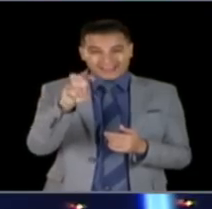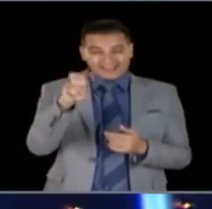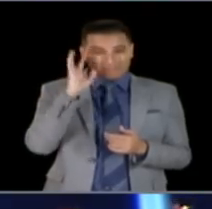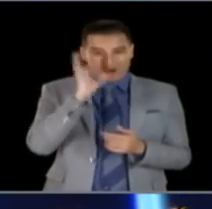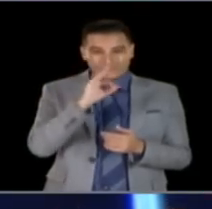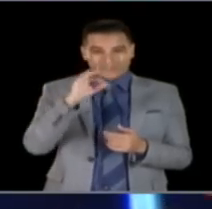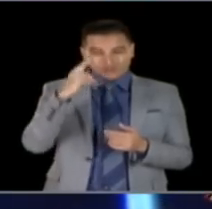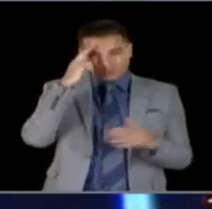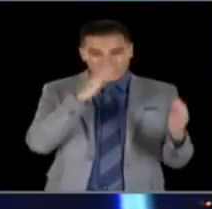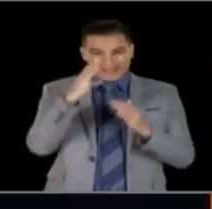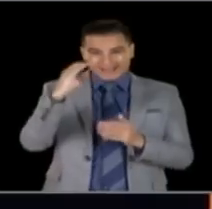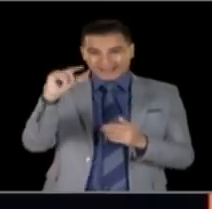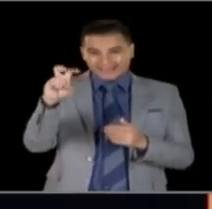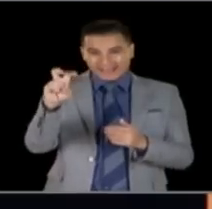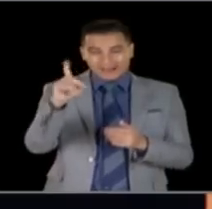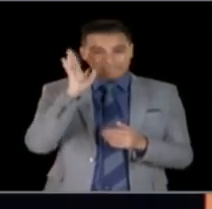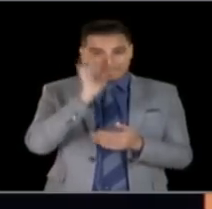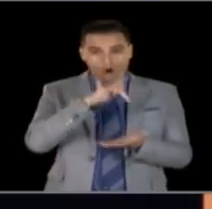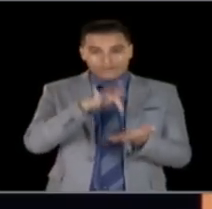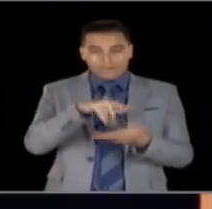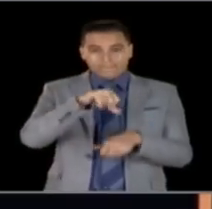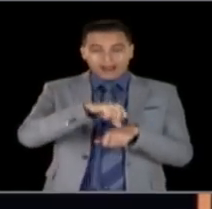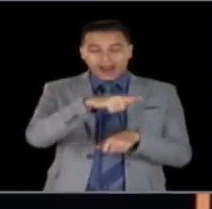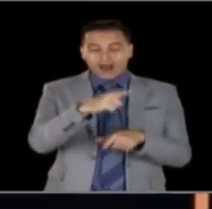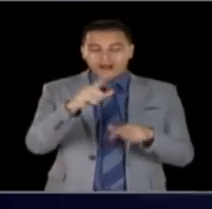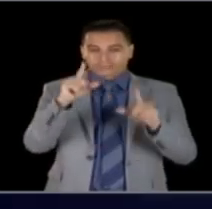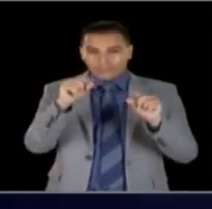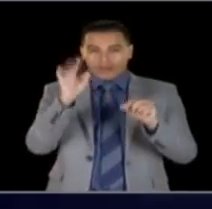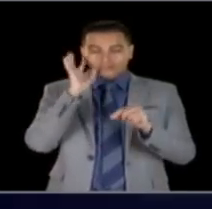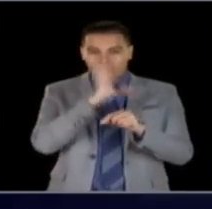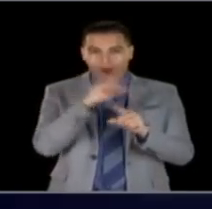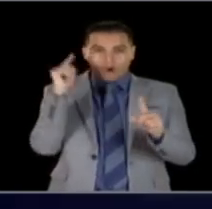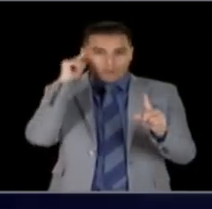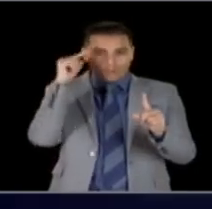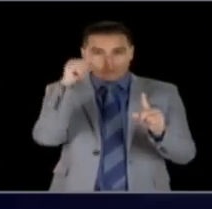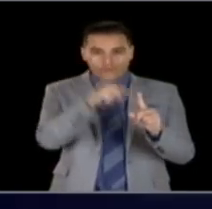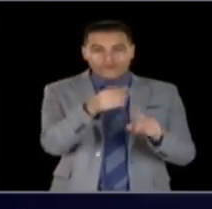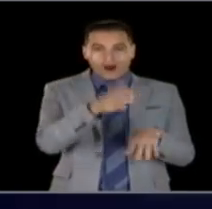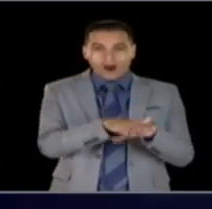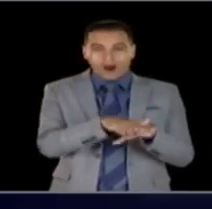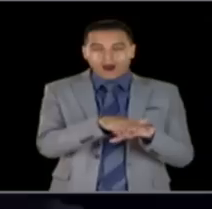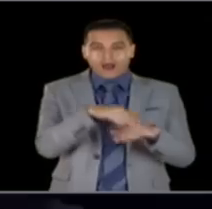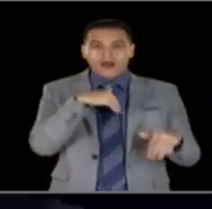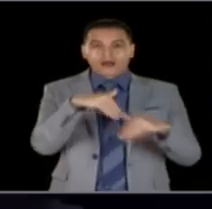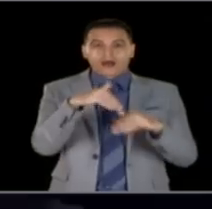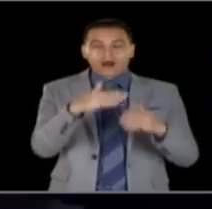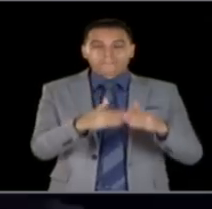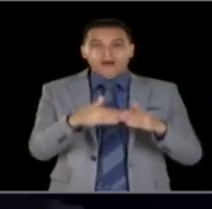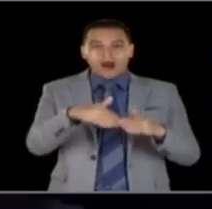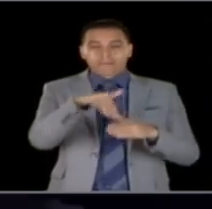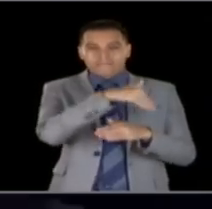بسبب الموقع الجغرافي المتميز والمهم في خطوط التجارة العالمية،